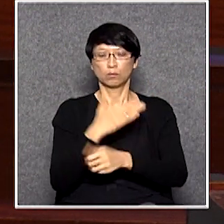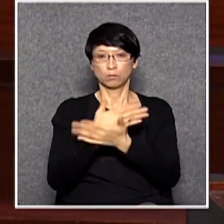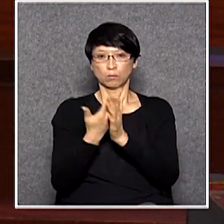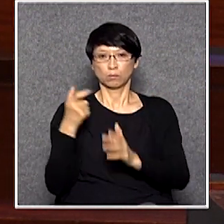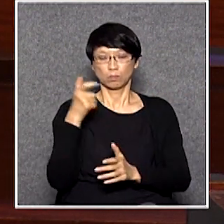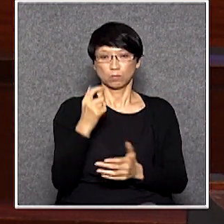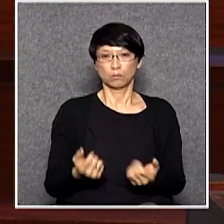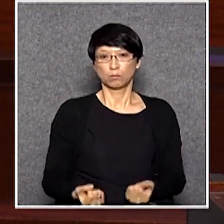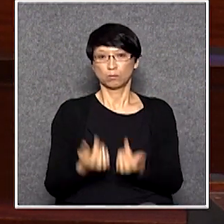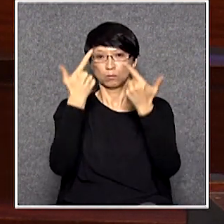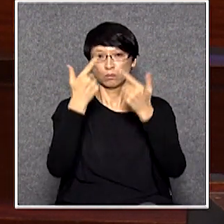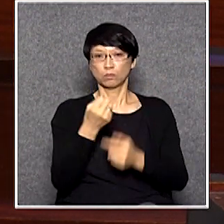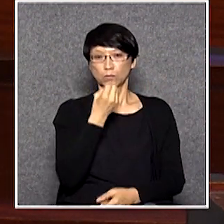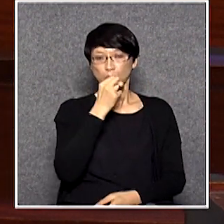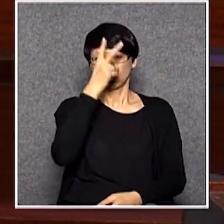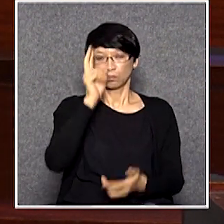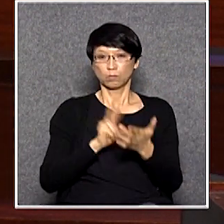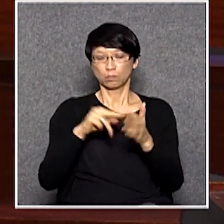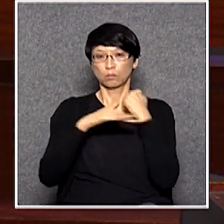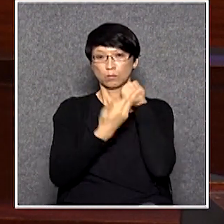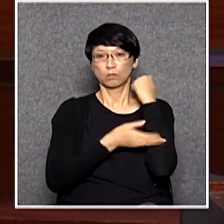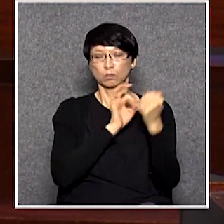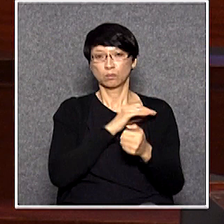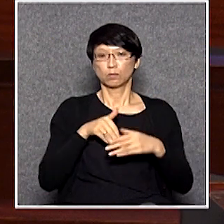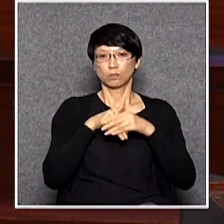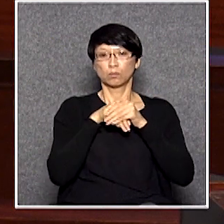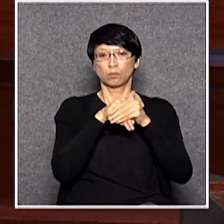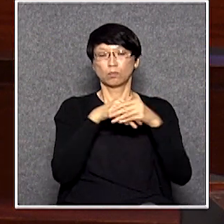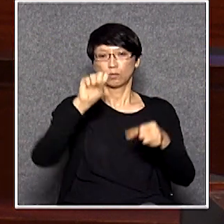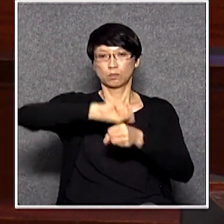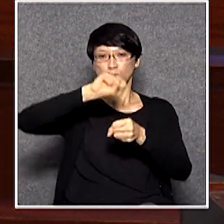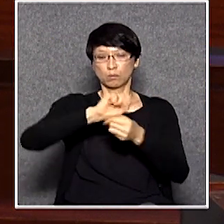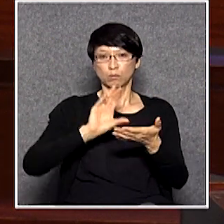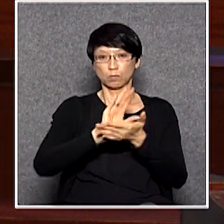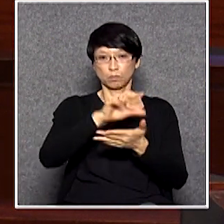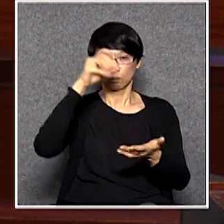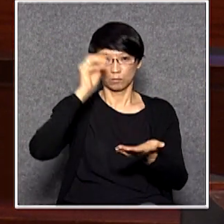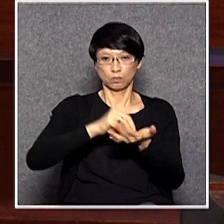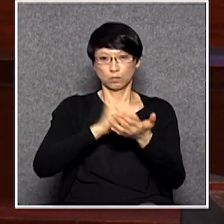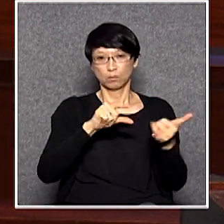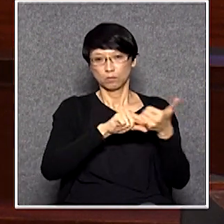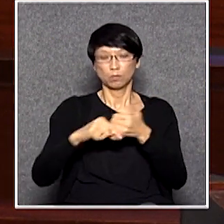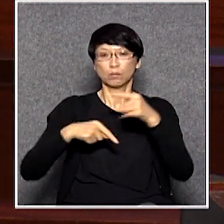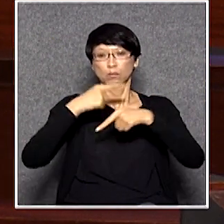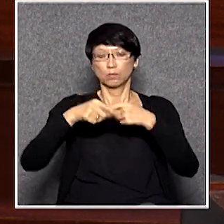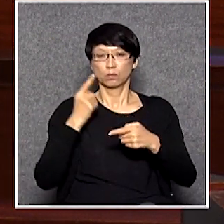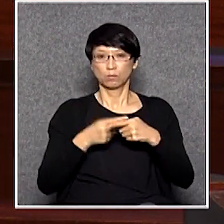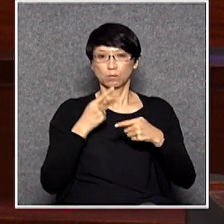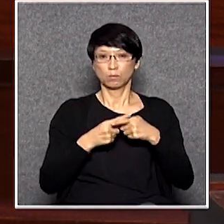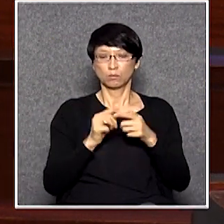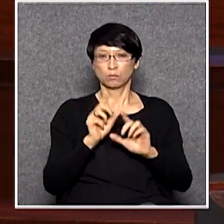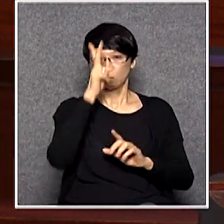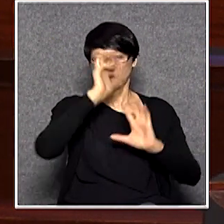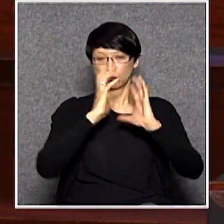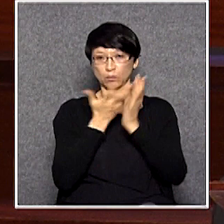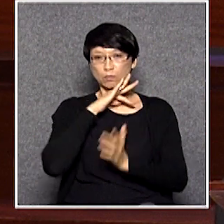來港府要求立法會追加撥款勢必遭遇拉布追擊。事實上已有政黨表明，